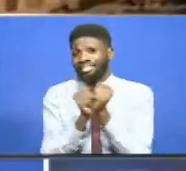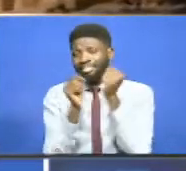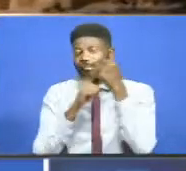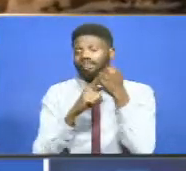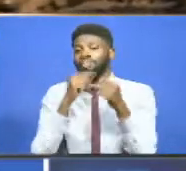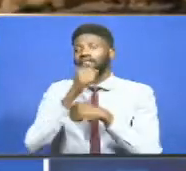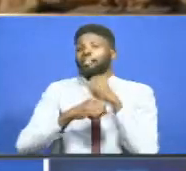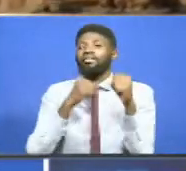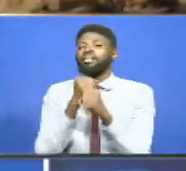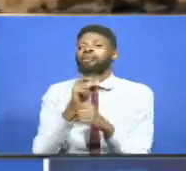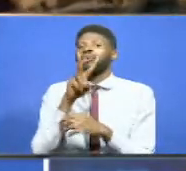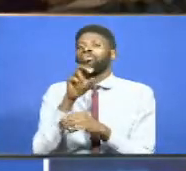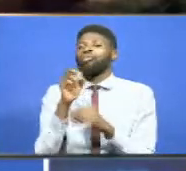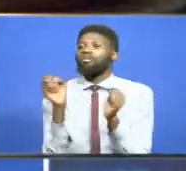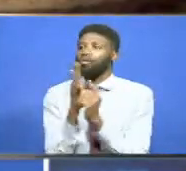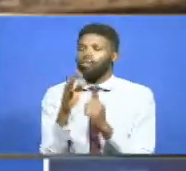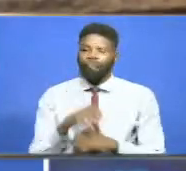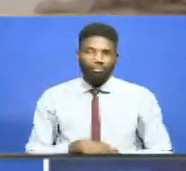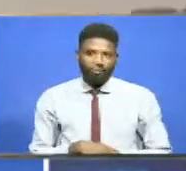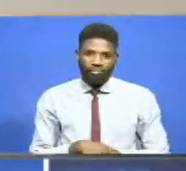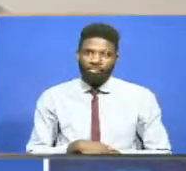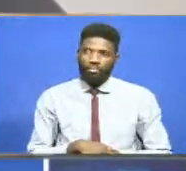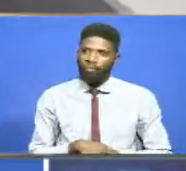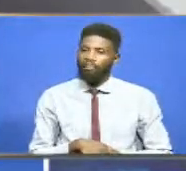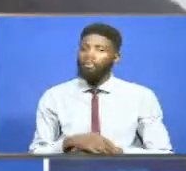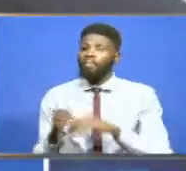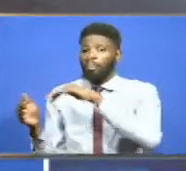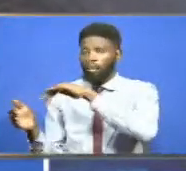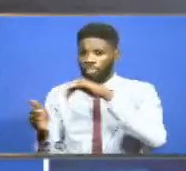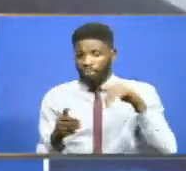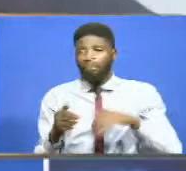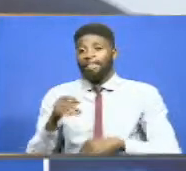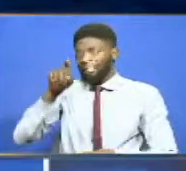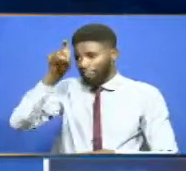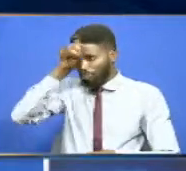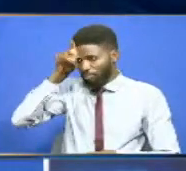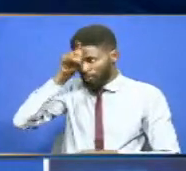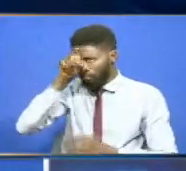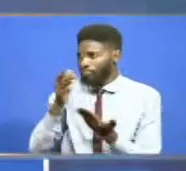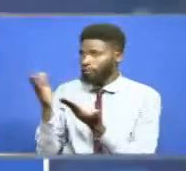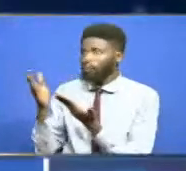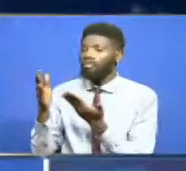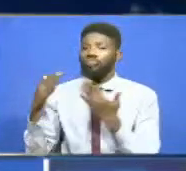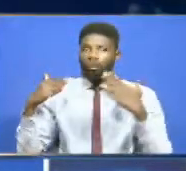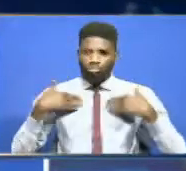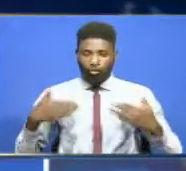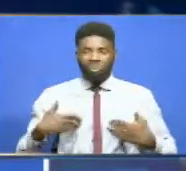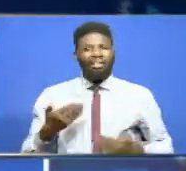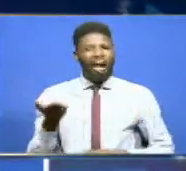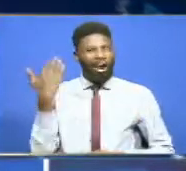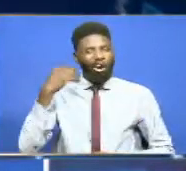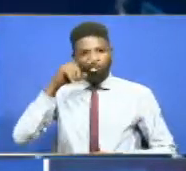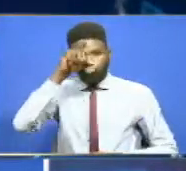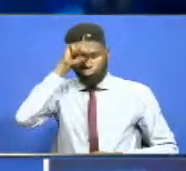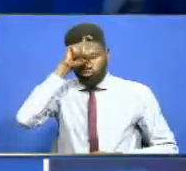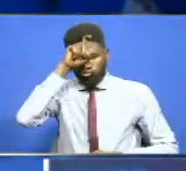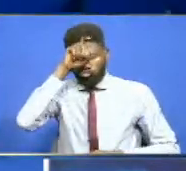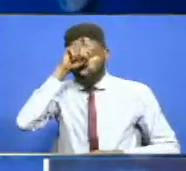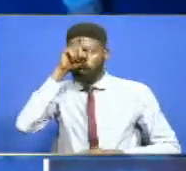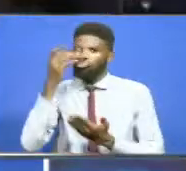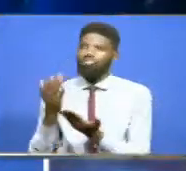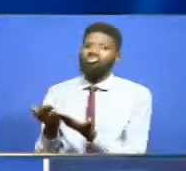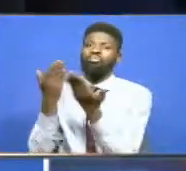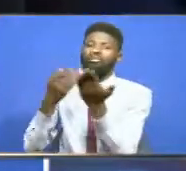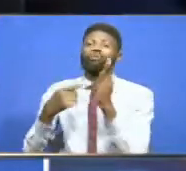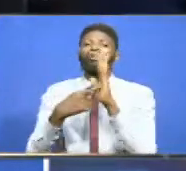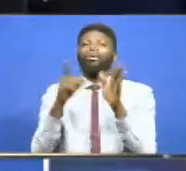ya miili ya wafalme 22 na malkia wa kale wa Misri yameonyeshwa katika hifadhi yao mpya kusini ya mji mkuu nchini hiyo